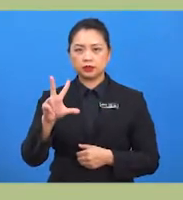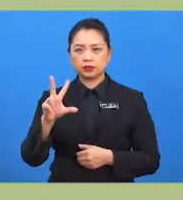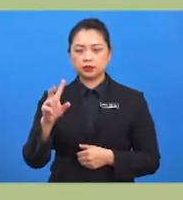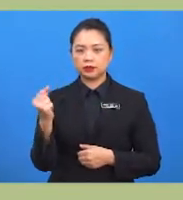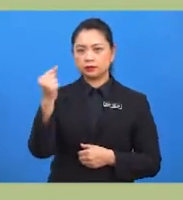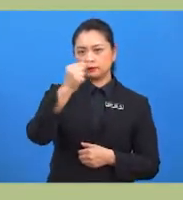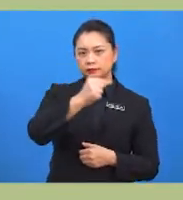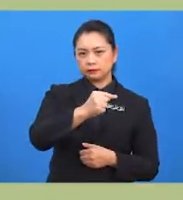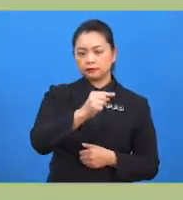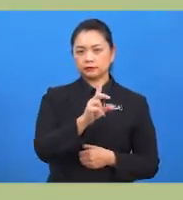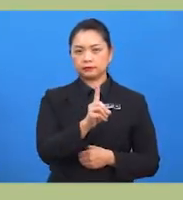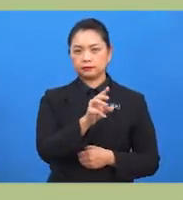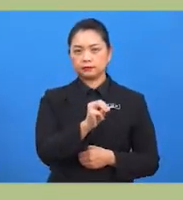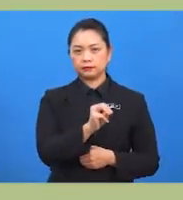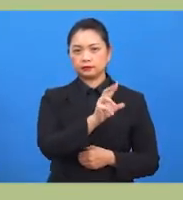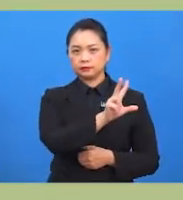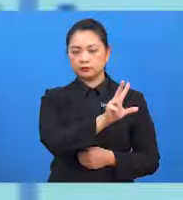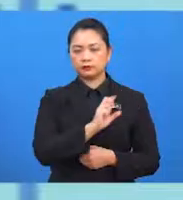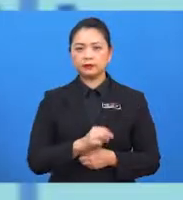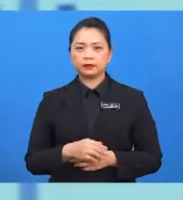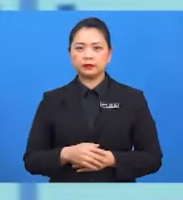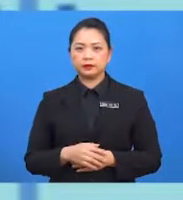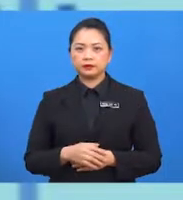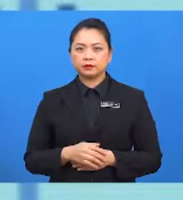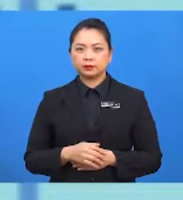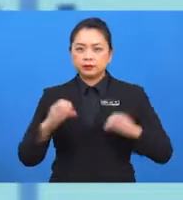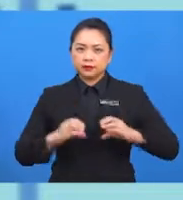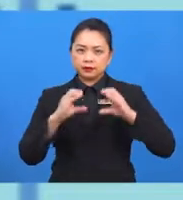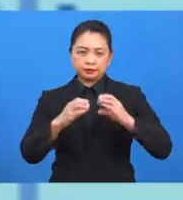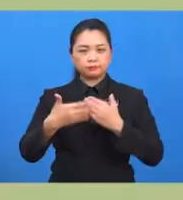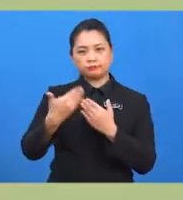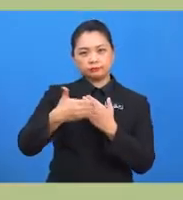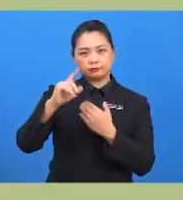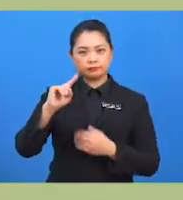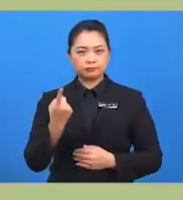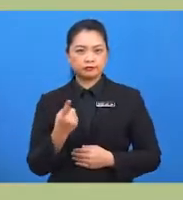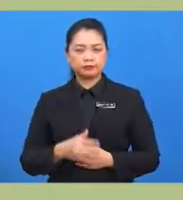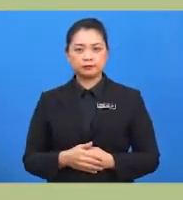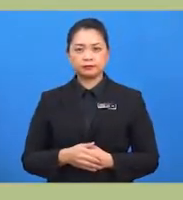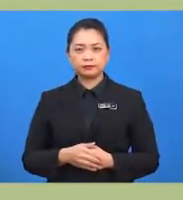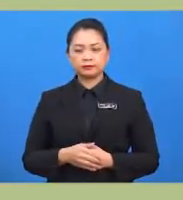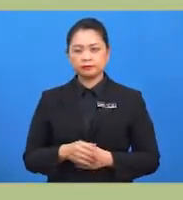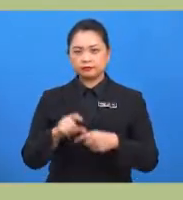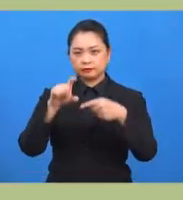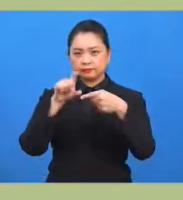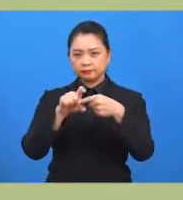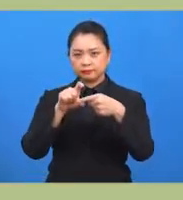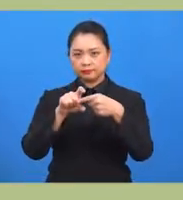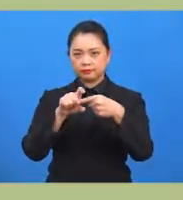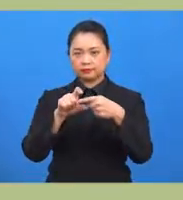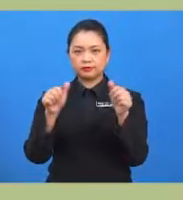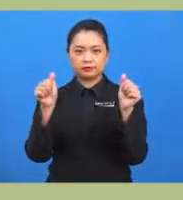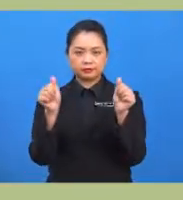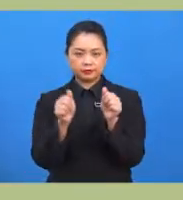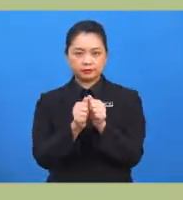kepada Desi minta padu caranya Mudah Saja bahagiakan isipadu dalam